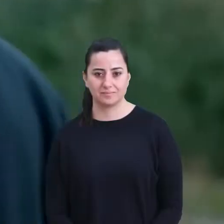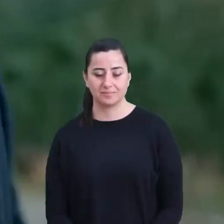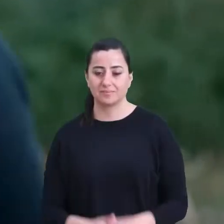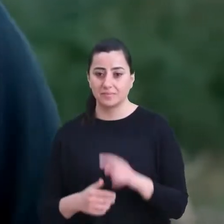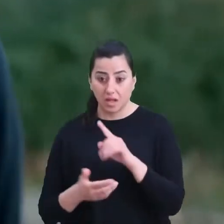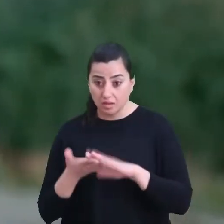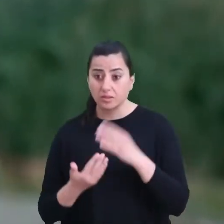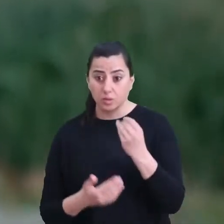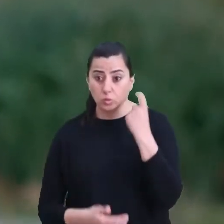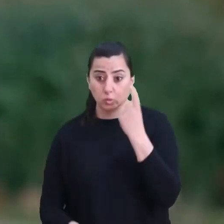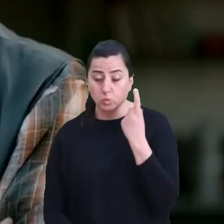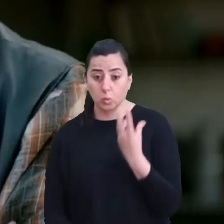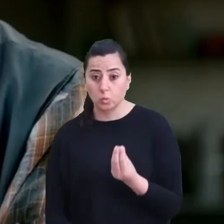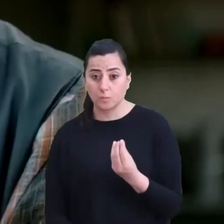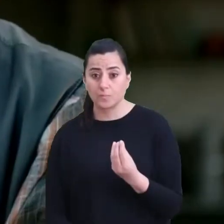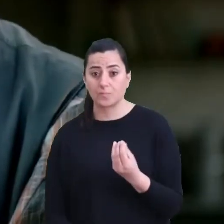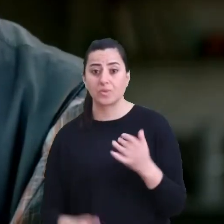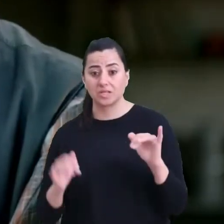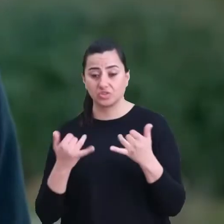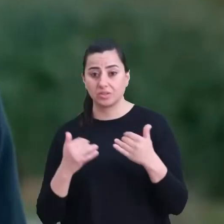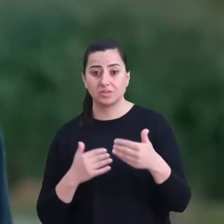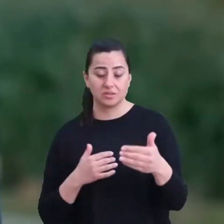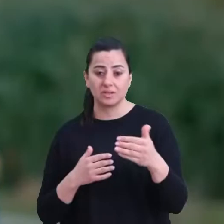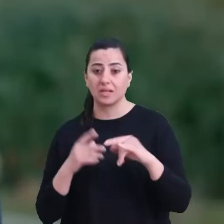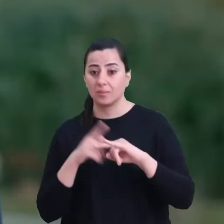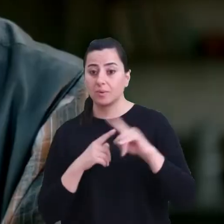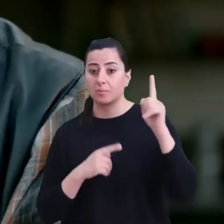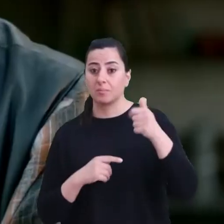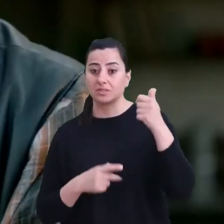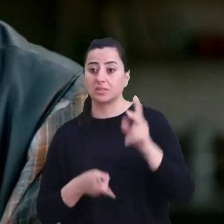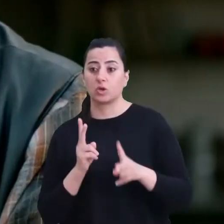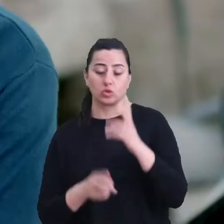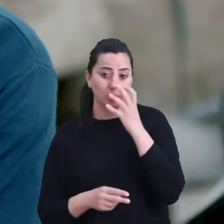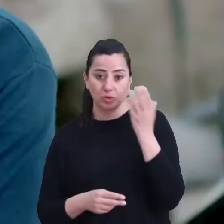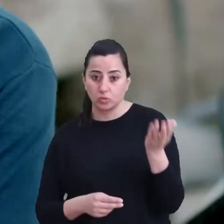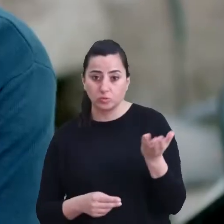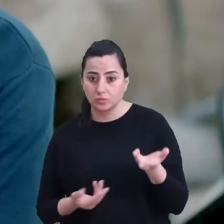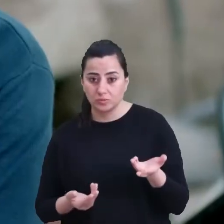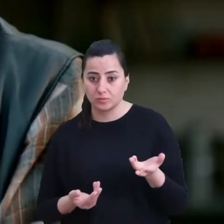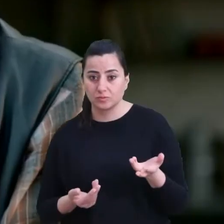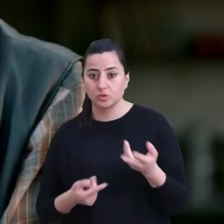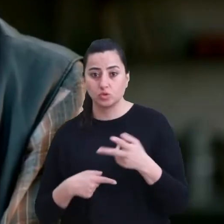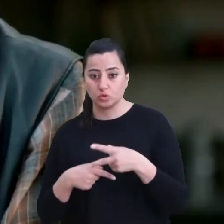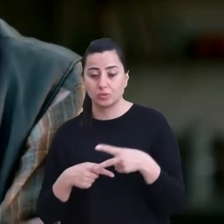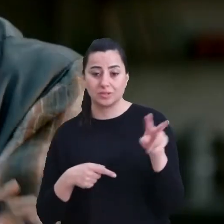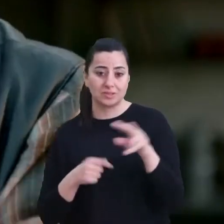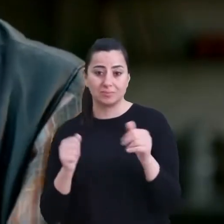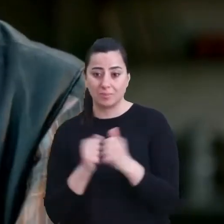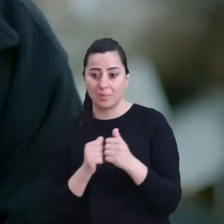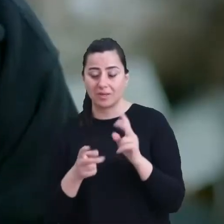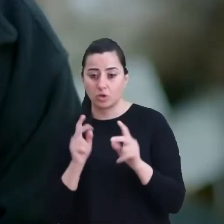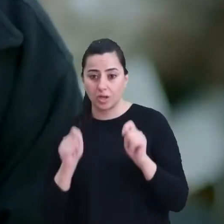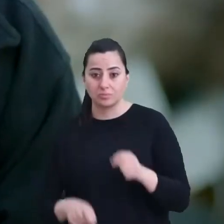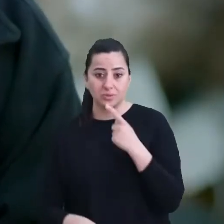Sadır sen iyice düşündün mü gülüm? Bak şenliklerde Hilmi Başkan bizden tiyatro bekliyormuş ya. Bir de Zümrüt'le beraber tiyatro yapacağız